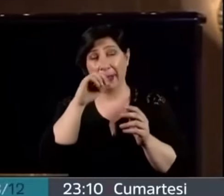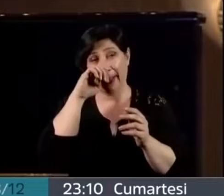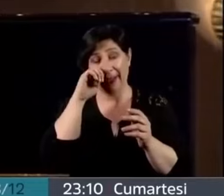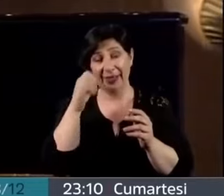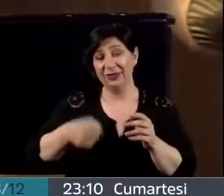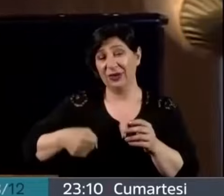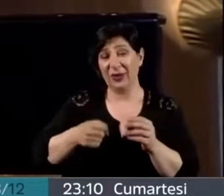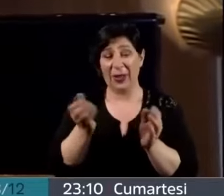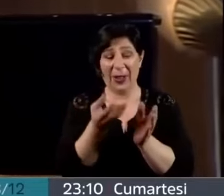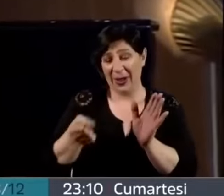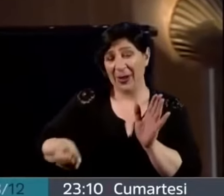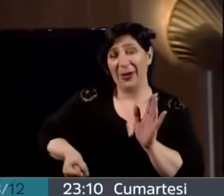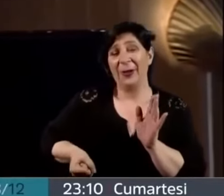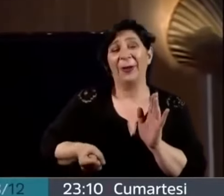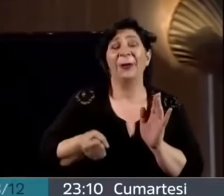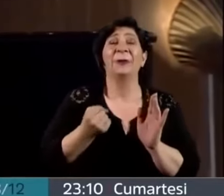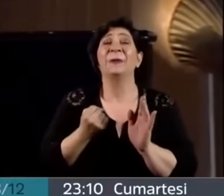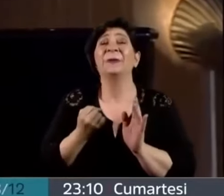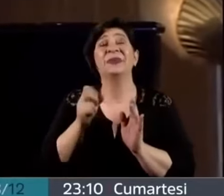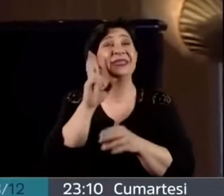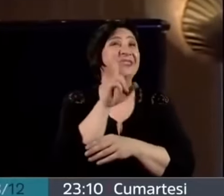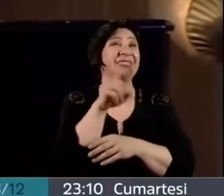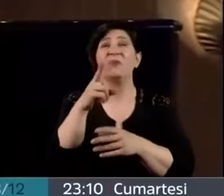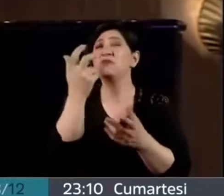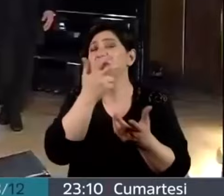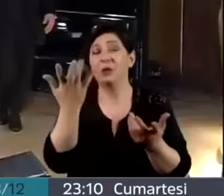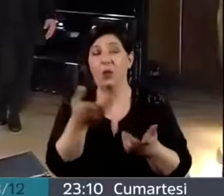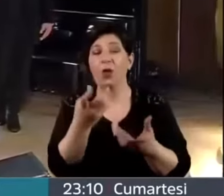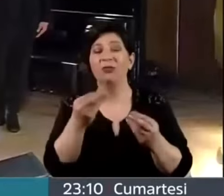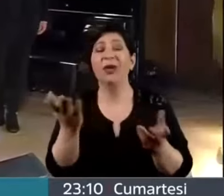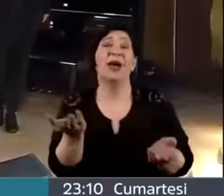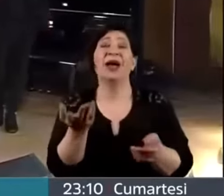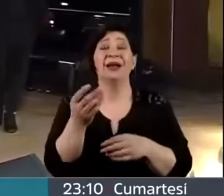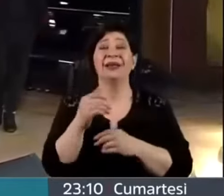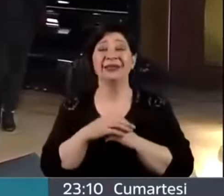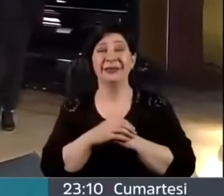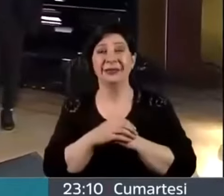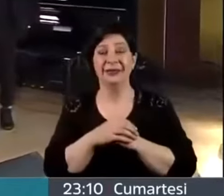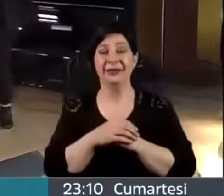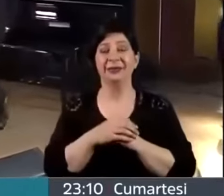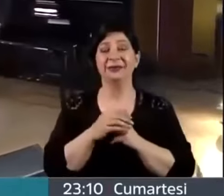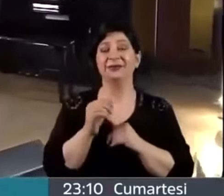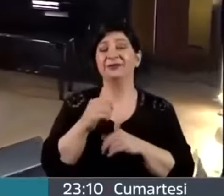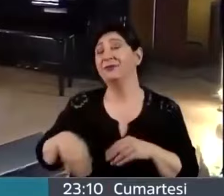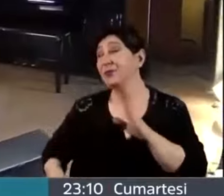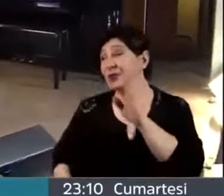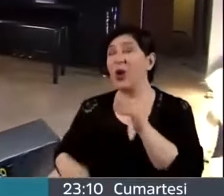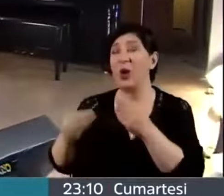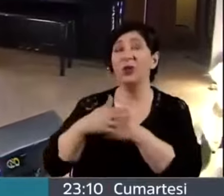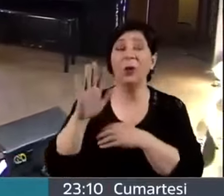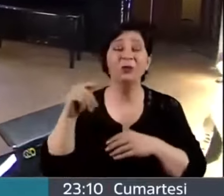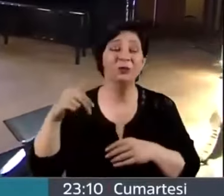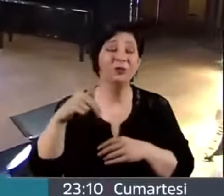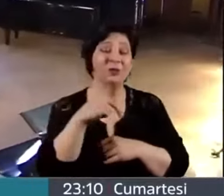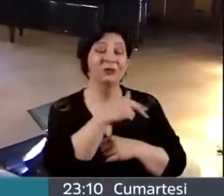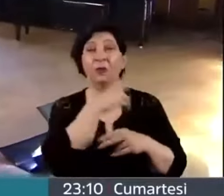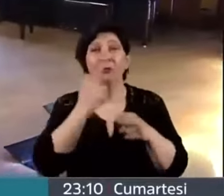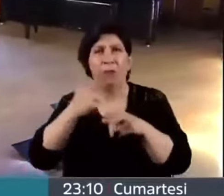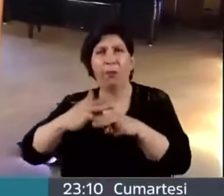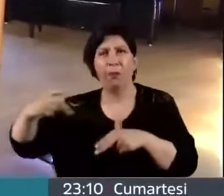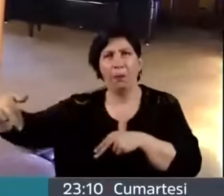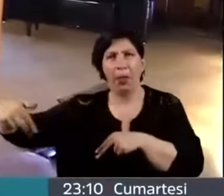Küçük çantalarıyla aceleyle sergiye şey bu da olmadı da aceleyle sergiye gelirler bir akşamlar.